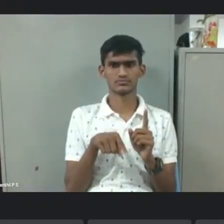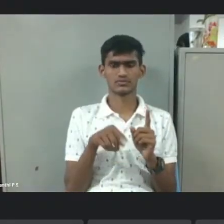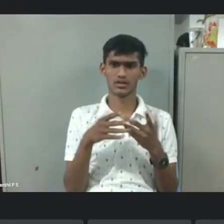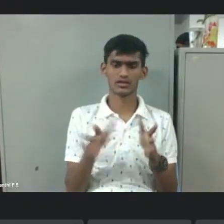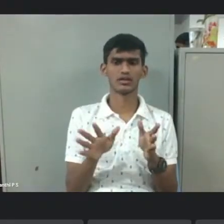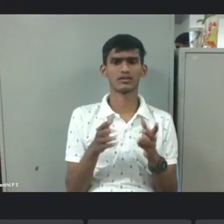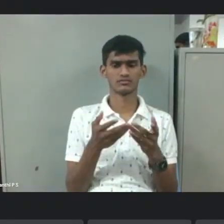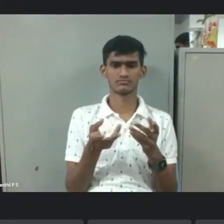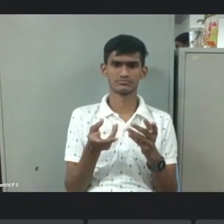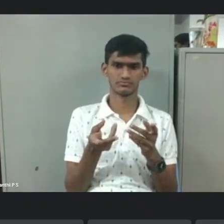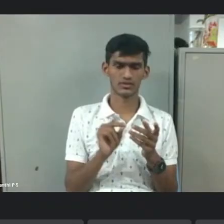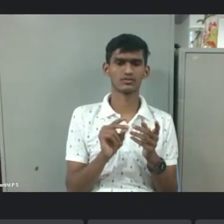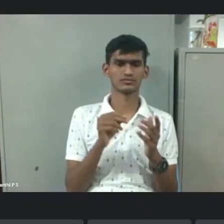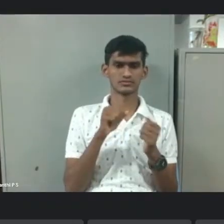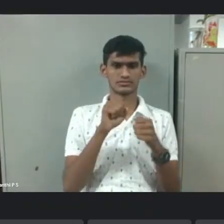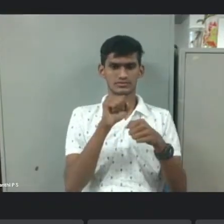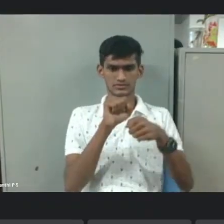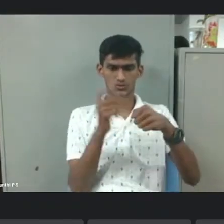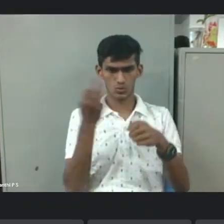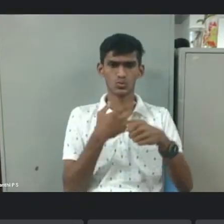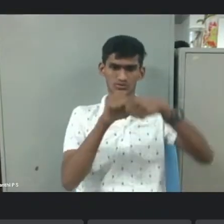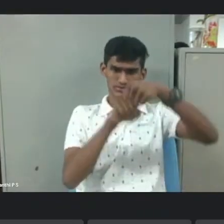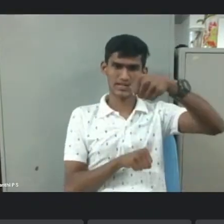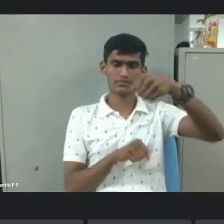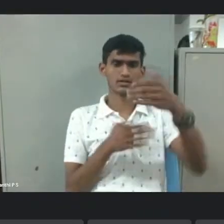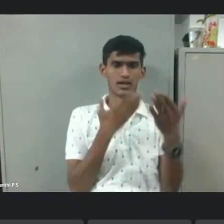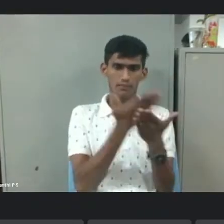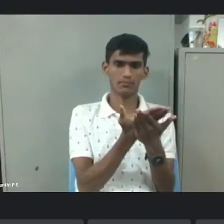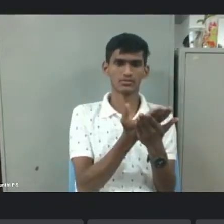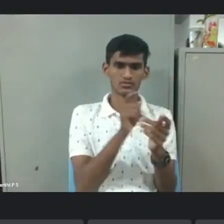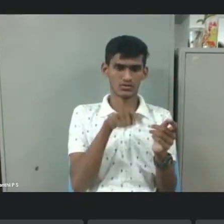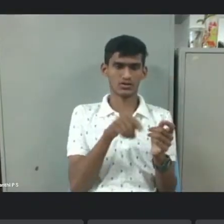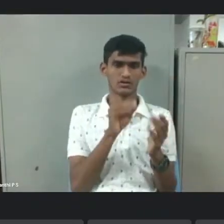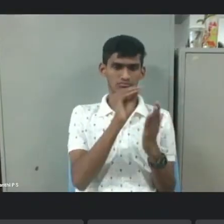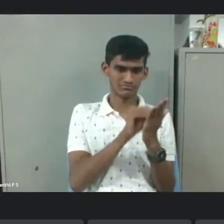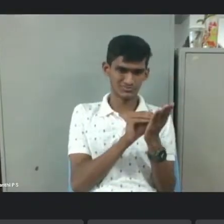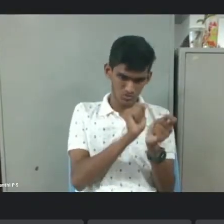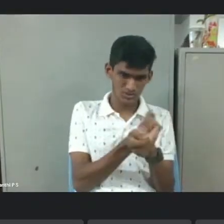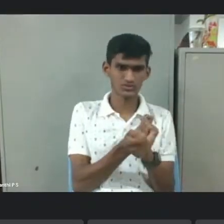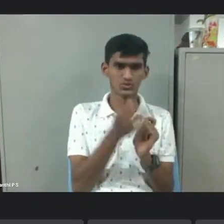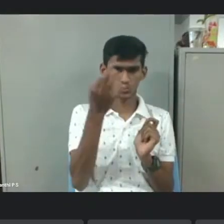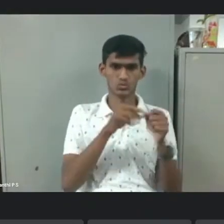ചെയ്ത് എല്ലാ പ്രശ്നങ്ങളും ഉൾപ്പെടുത്തിയിട്ടുള്ള ഒരു സർട്ടിഫിക്കറ്റ് വേണം എന്ന് പറഞ്ഞു കൊടുക്കുന്നതിൽ തെറ്റുണ്ടാവില്ല.